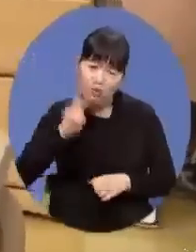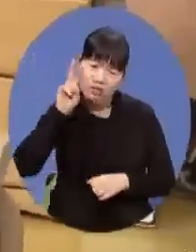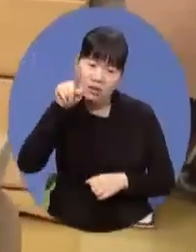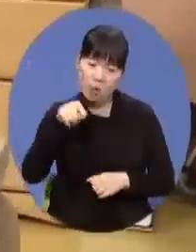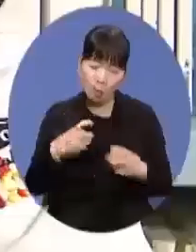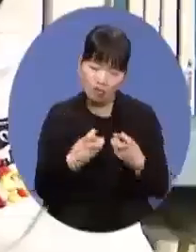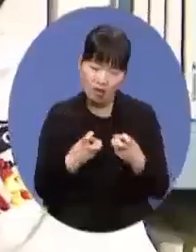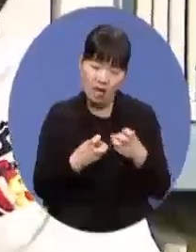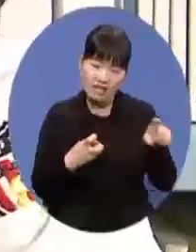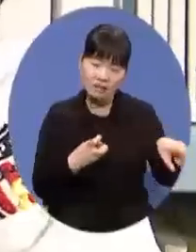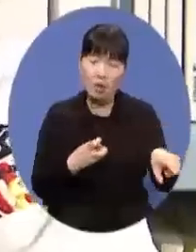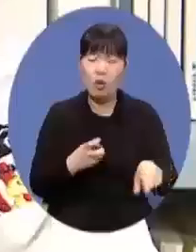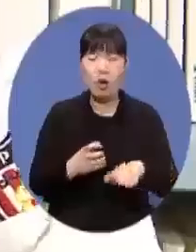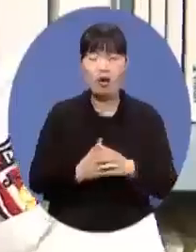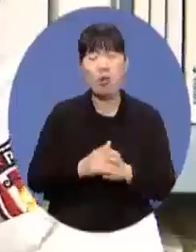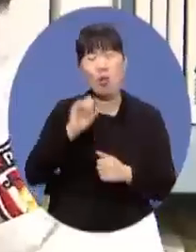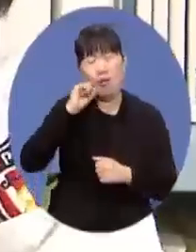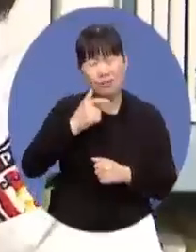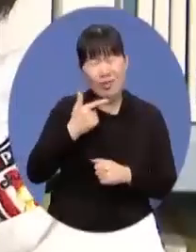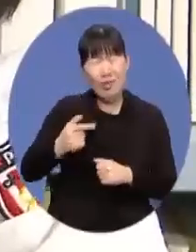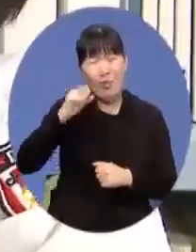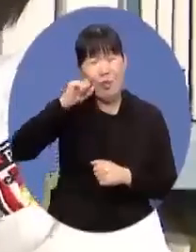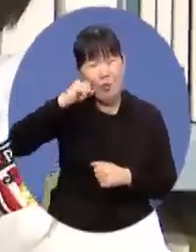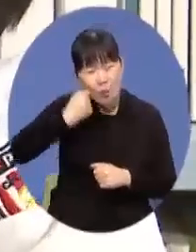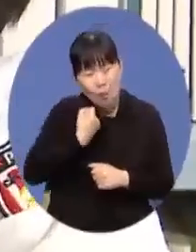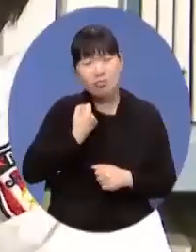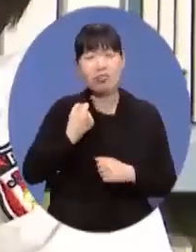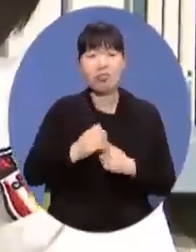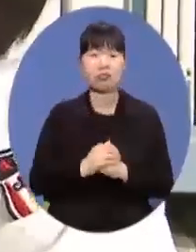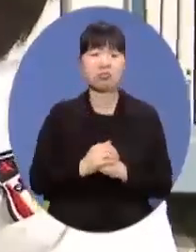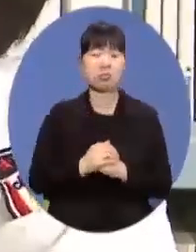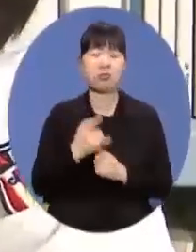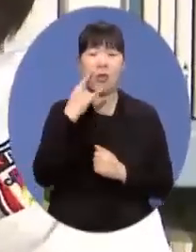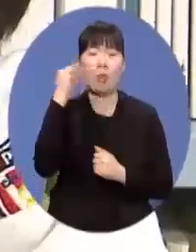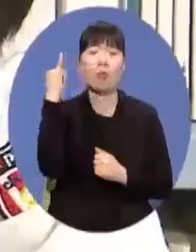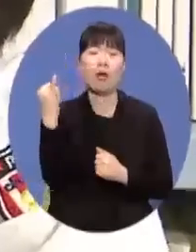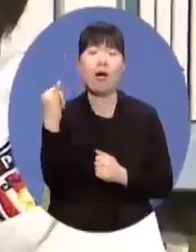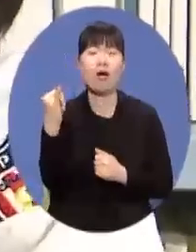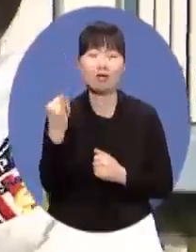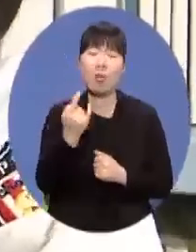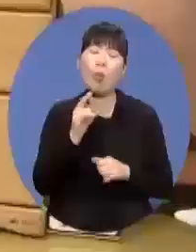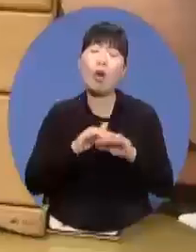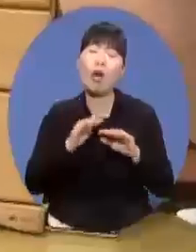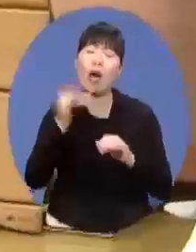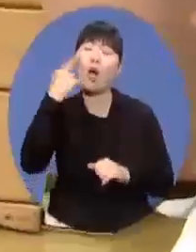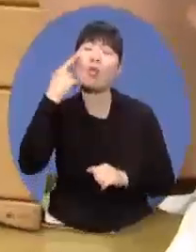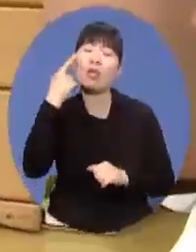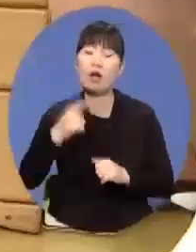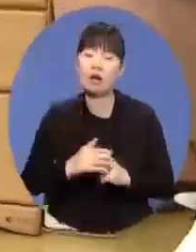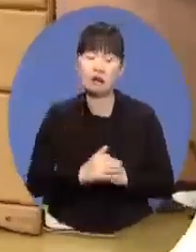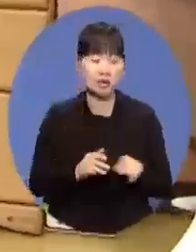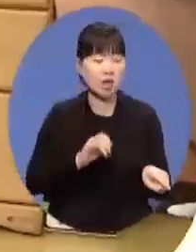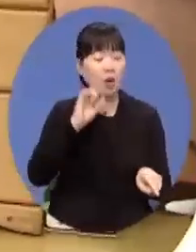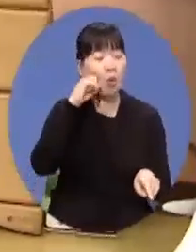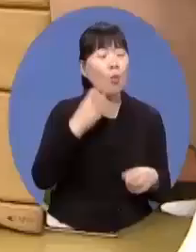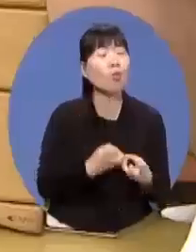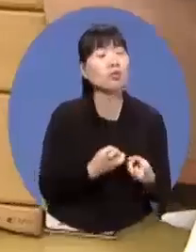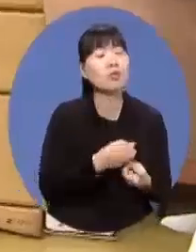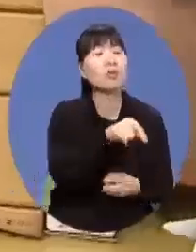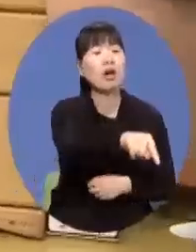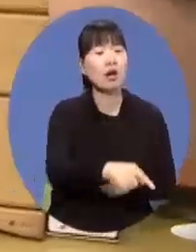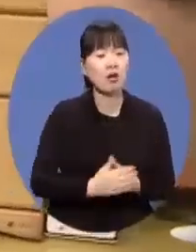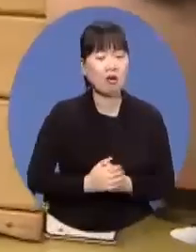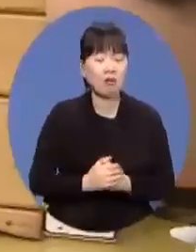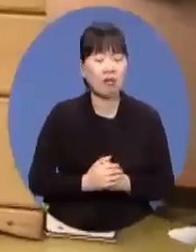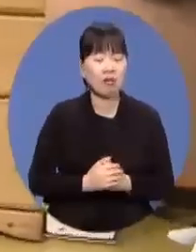어떡하니? 어려워도 너무 어려워요. 엄마도 한번 풀어보세요. 이게 어려우면 어떡해.